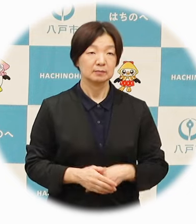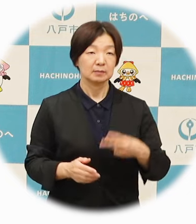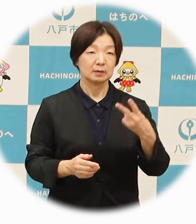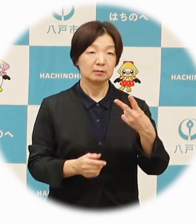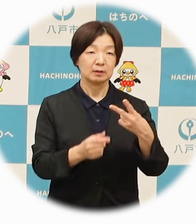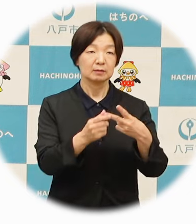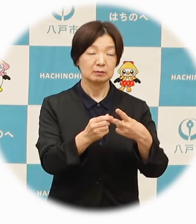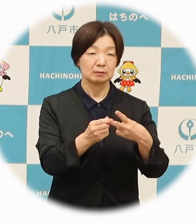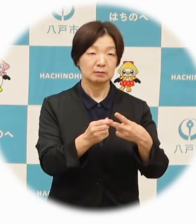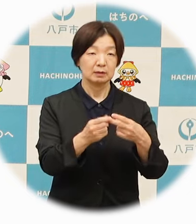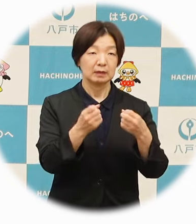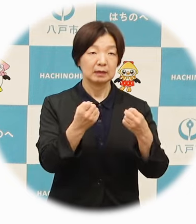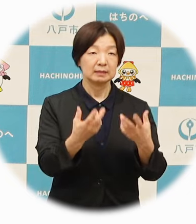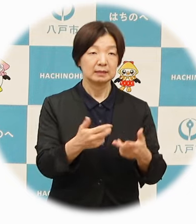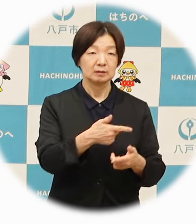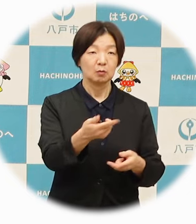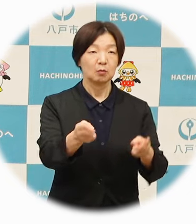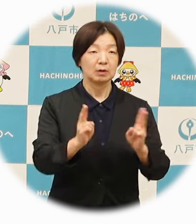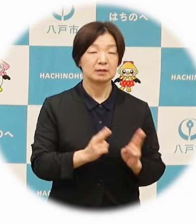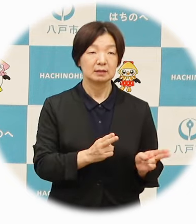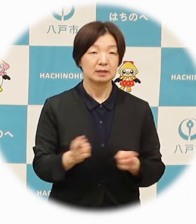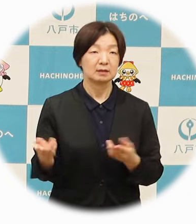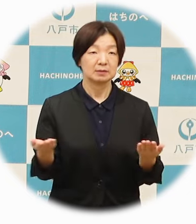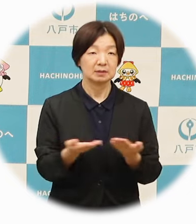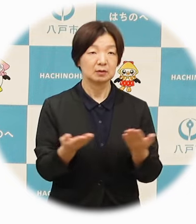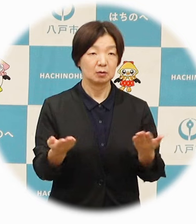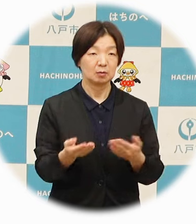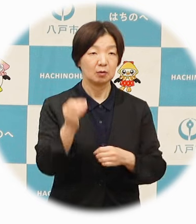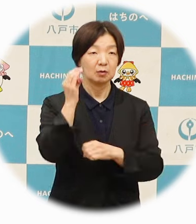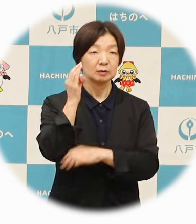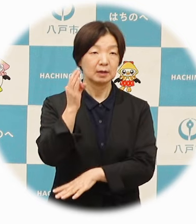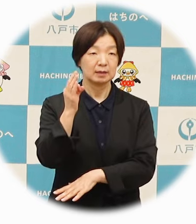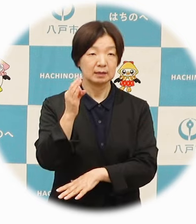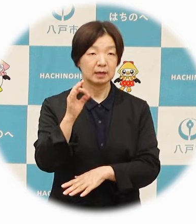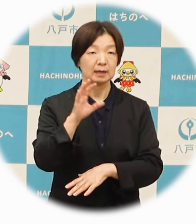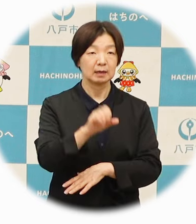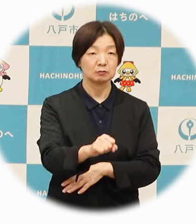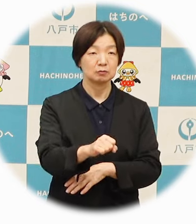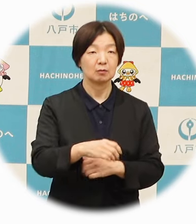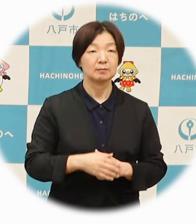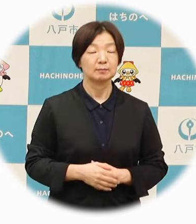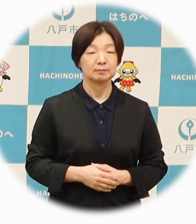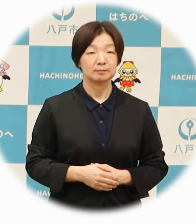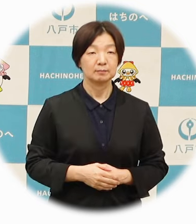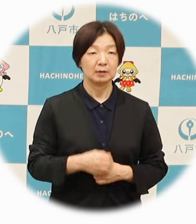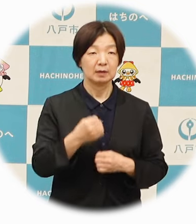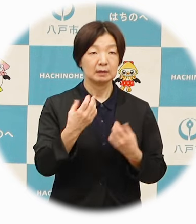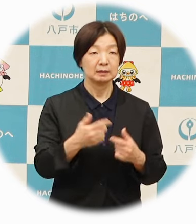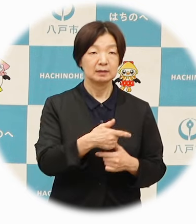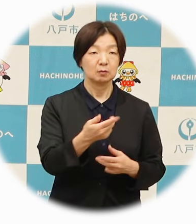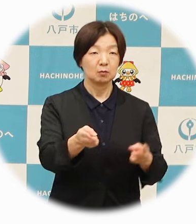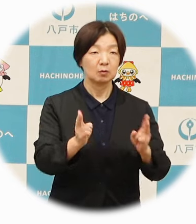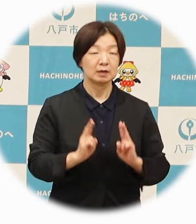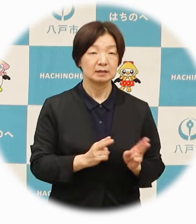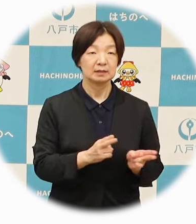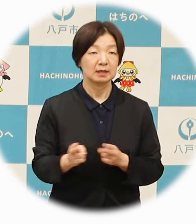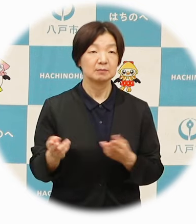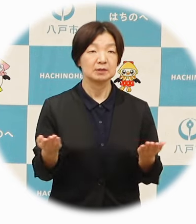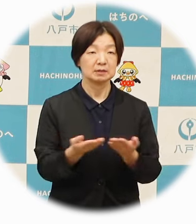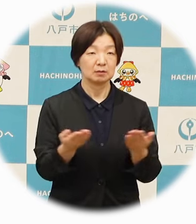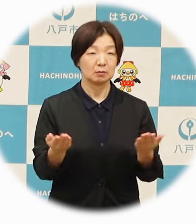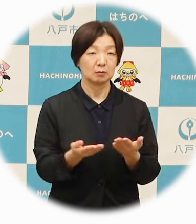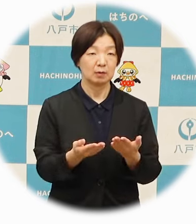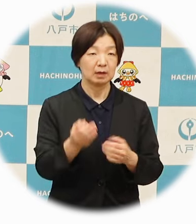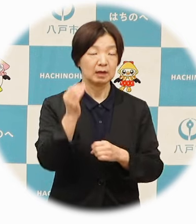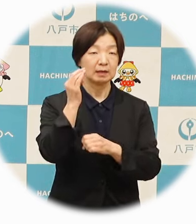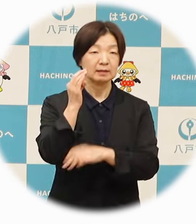目の新大橋整備事業にかかる財源確保についてであります。新大橋整備事業につきましては、